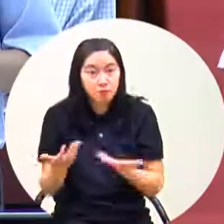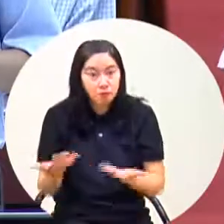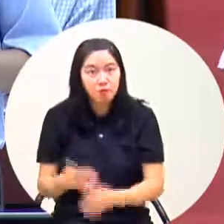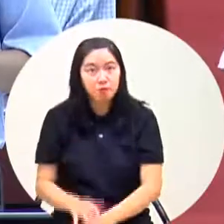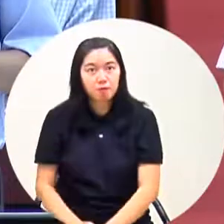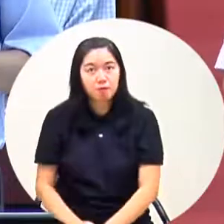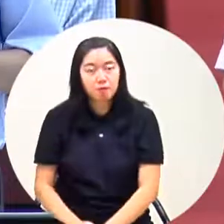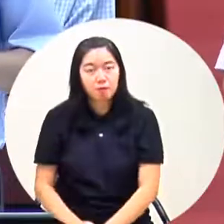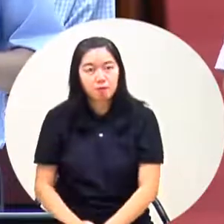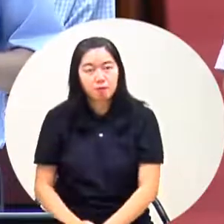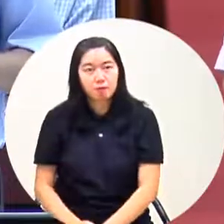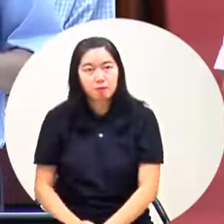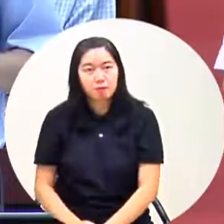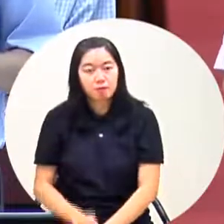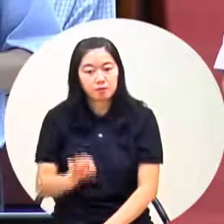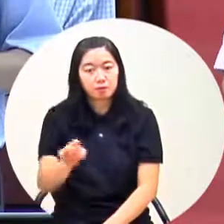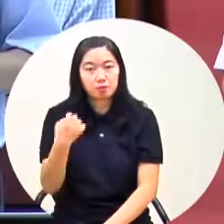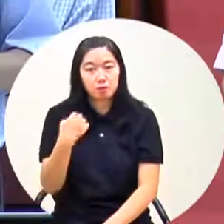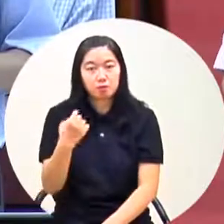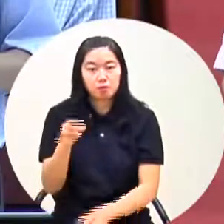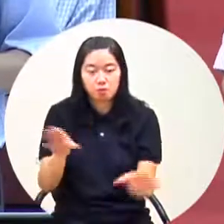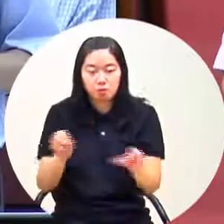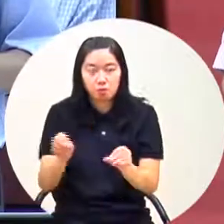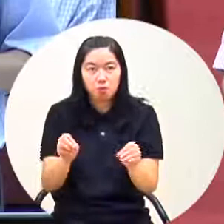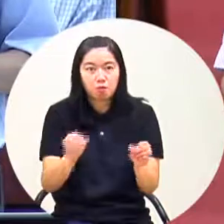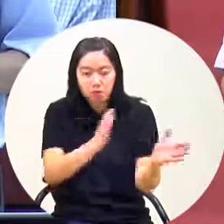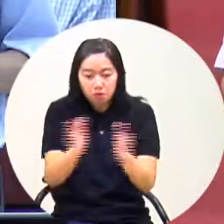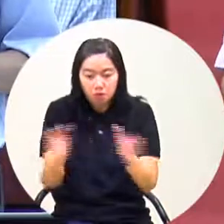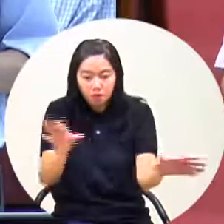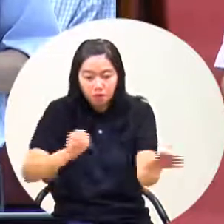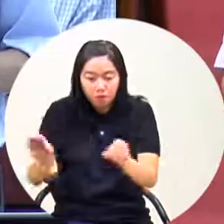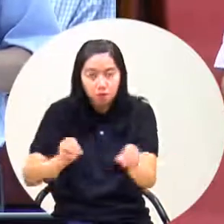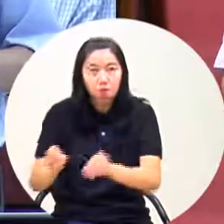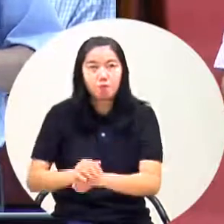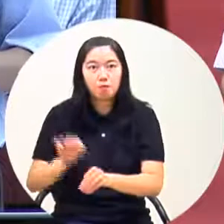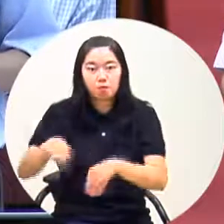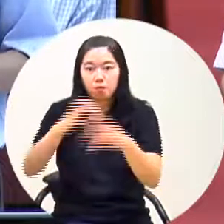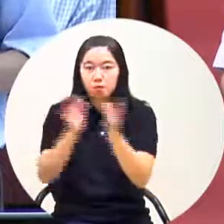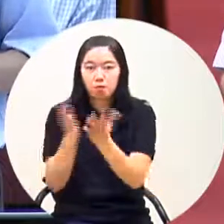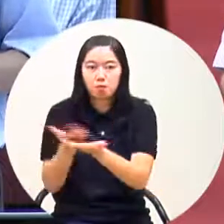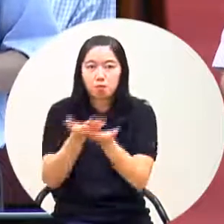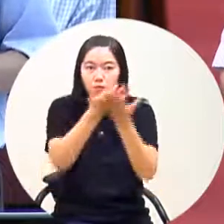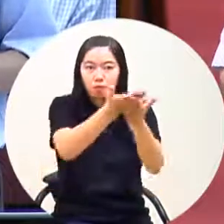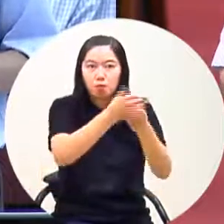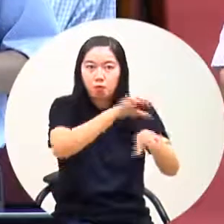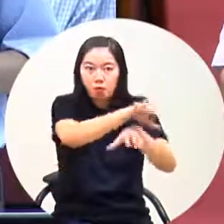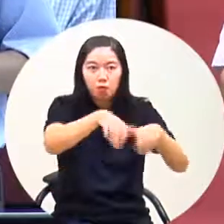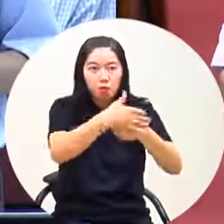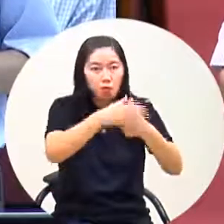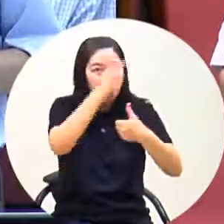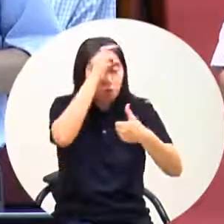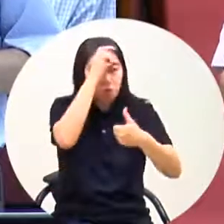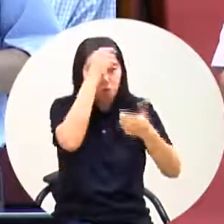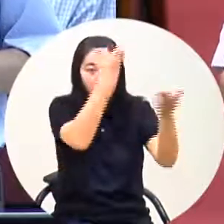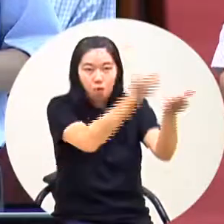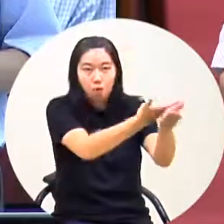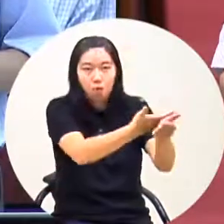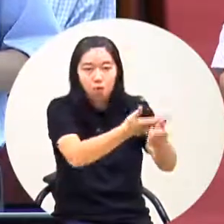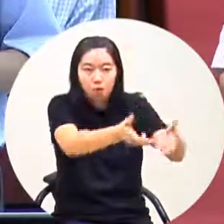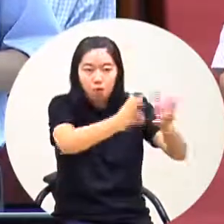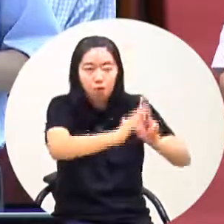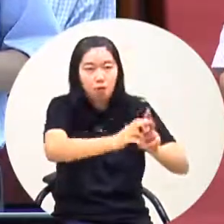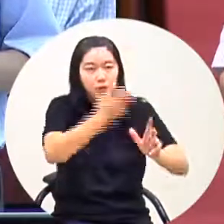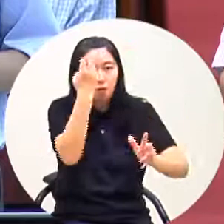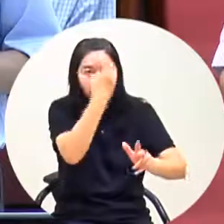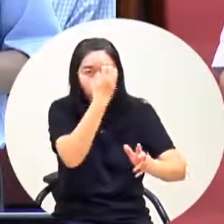时把收集这些资料。啊，即马其实拢上哦，环保检查甲桥检目前咧办，啊，已经